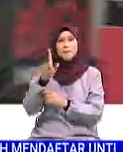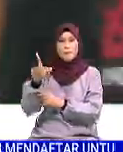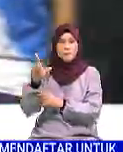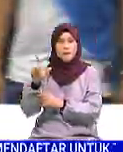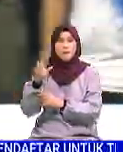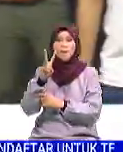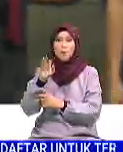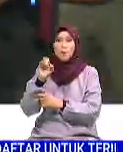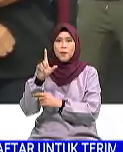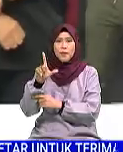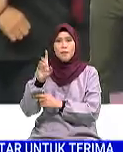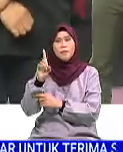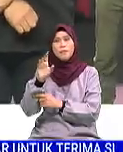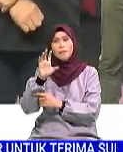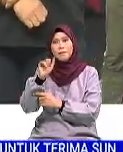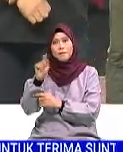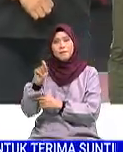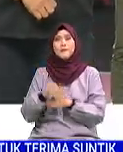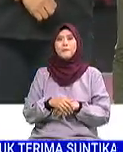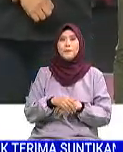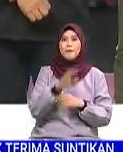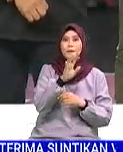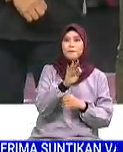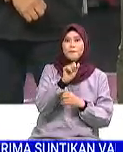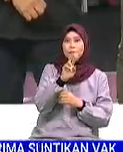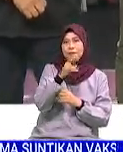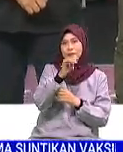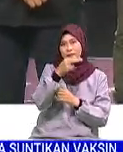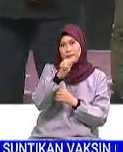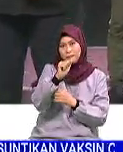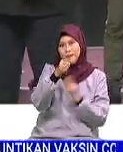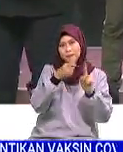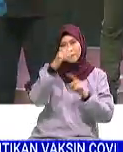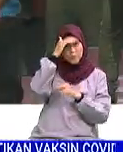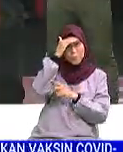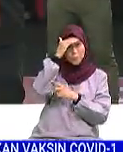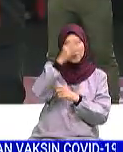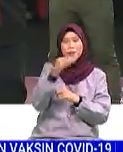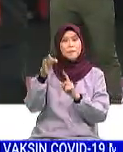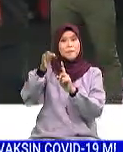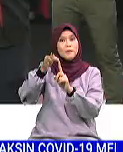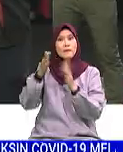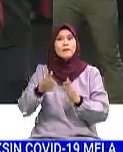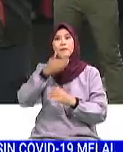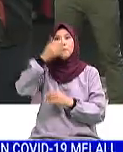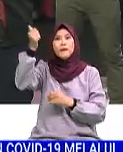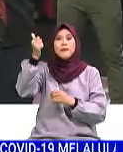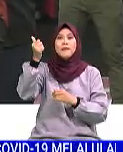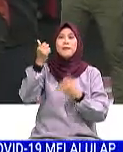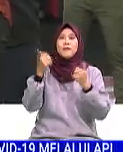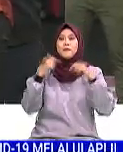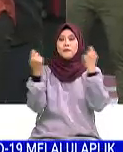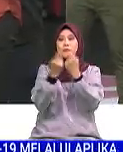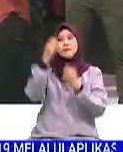Wildcats. Penyerang terbaik, Nur Fariha Abdul Razak dari pasukan Johor Jewels. Dan penjaring terbaik, An-Najwa Azizan dari